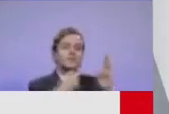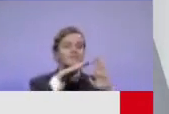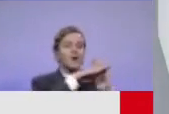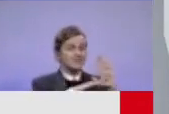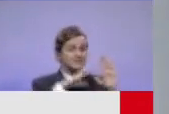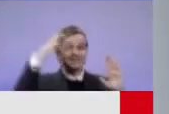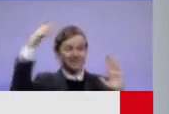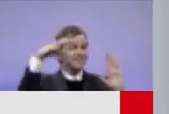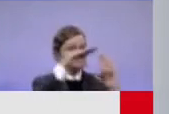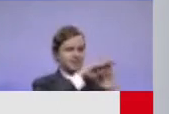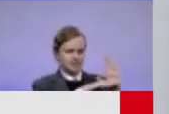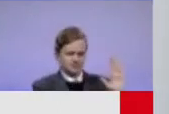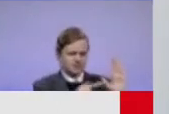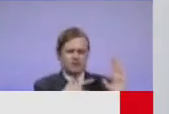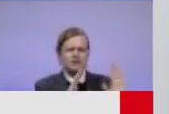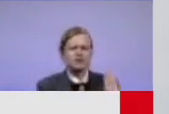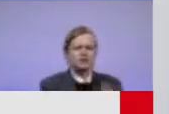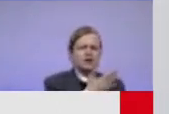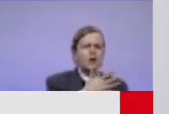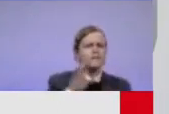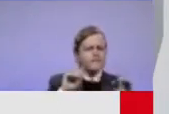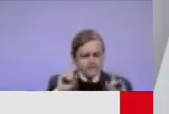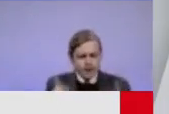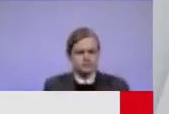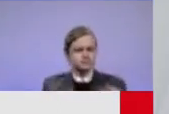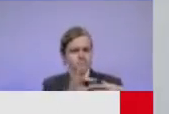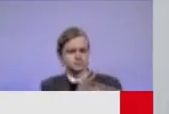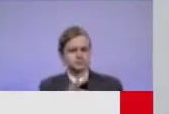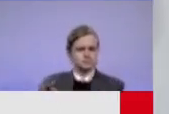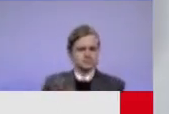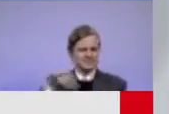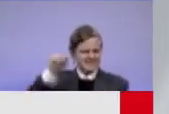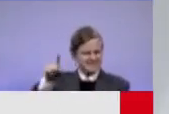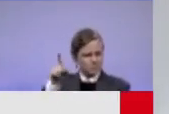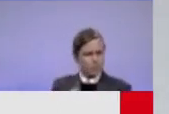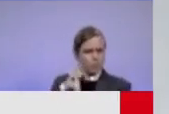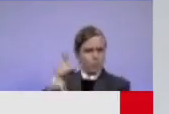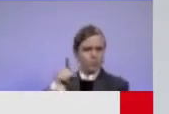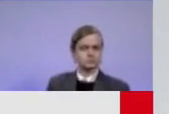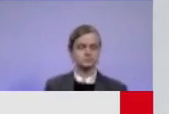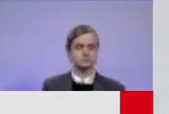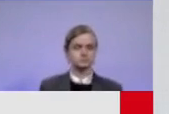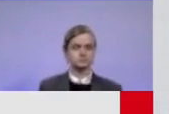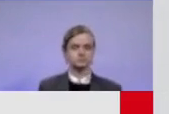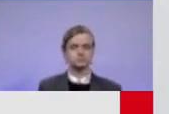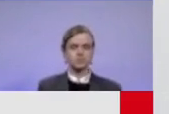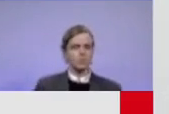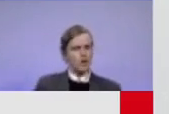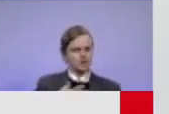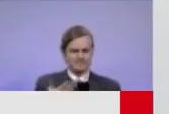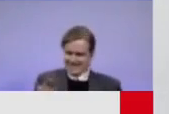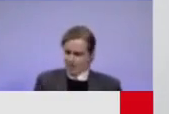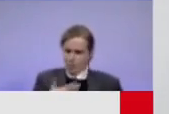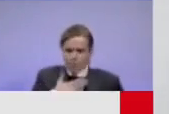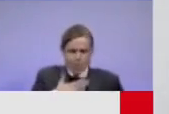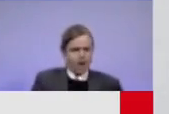legături mult mai puternice decât încercările celor care încearcă să ne dezbine. Trebuie să le arătăm că suntem gata